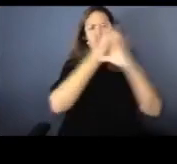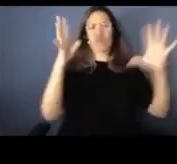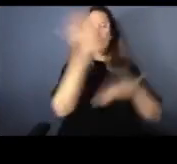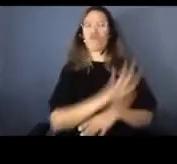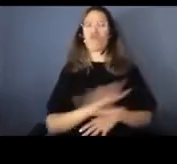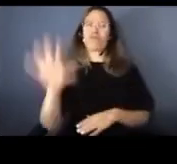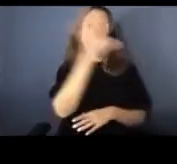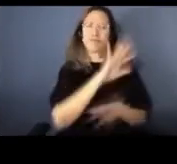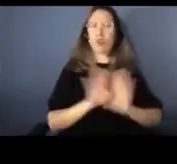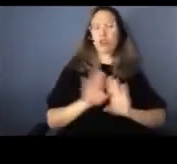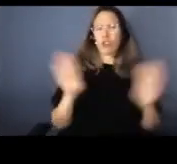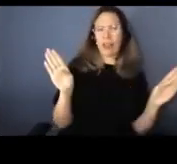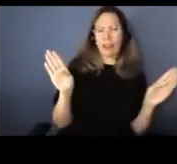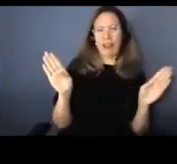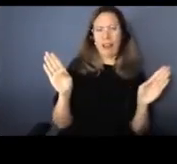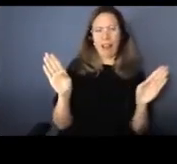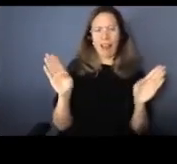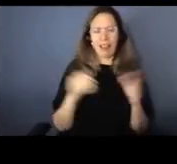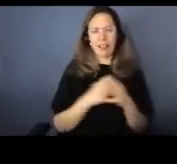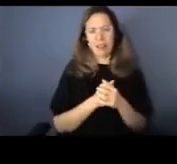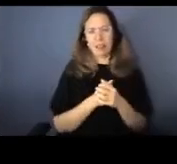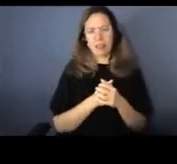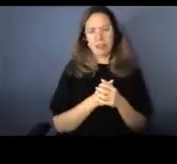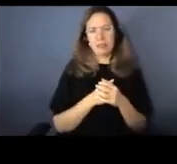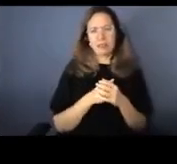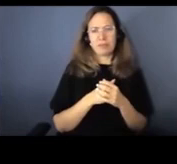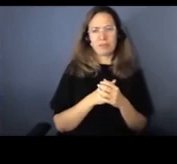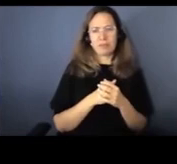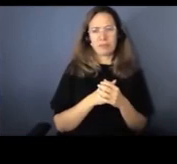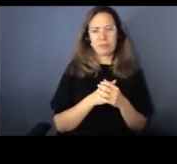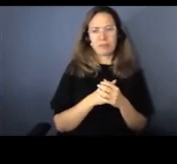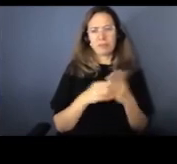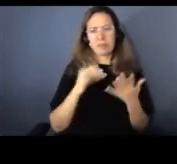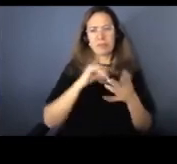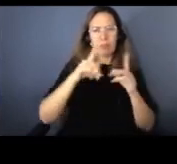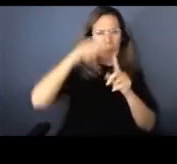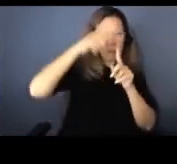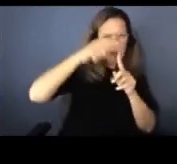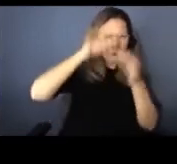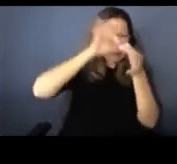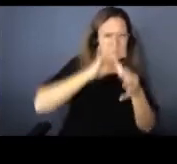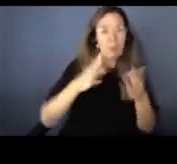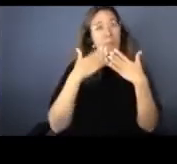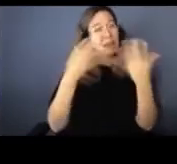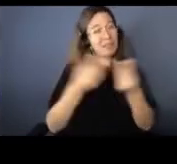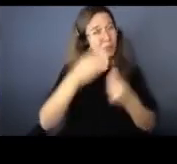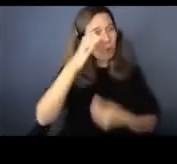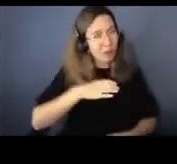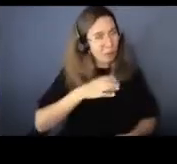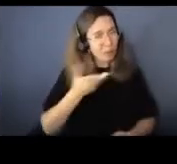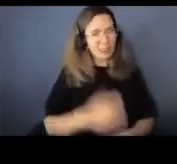fois qu'on met de côté là, les technicalités un peu plus pointues. Merci beaucoup pour votre écoute.